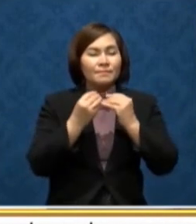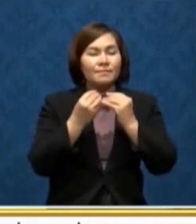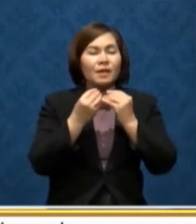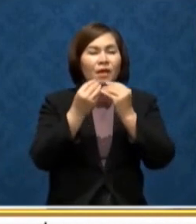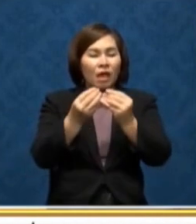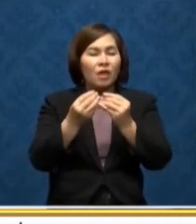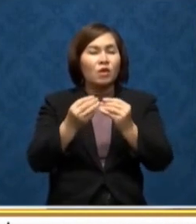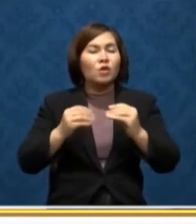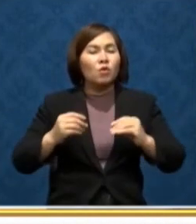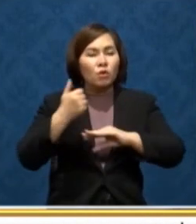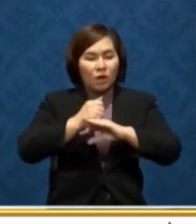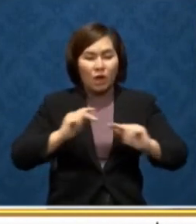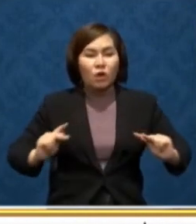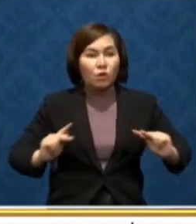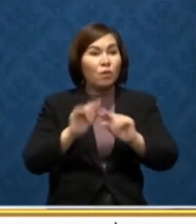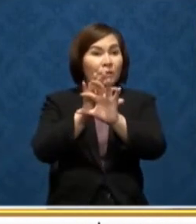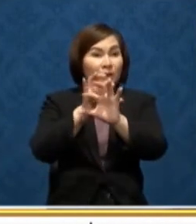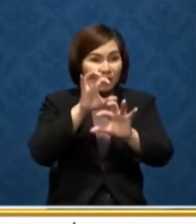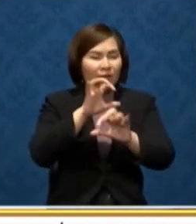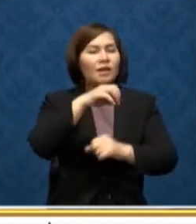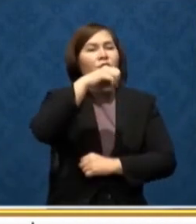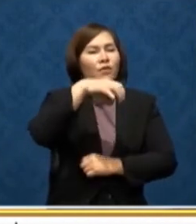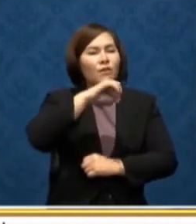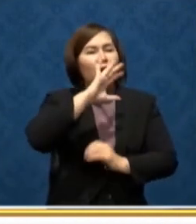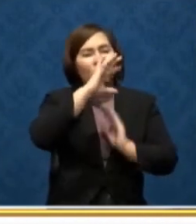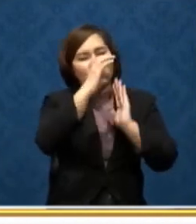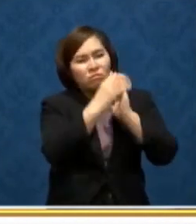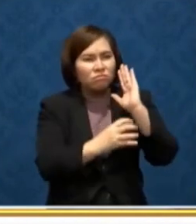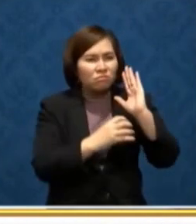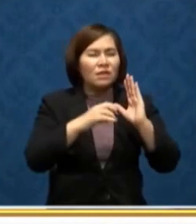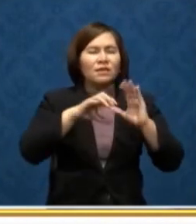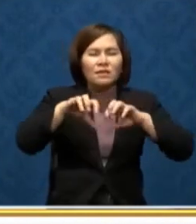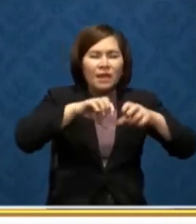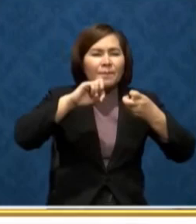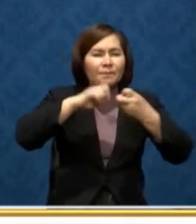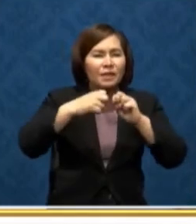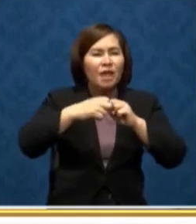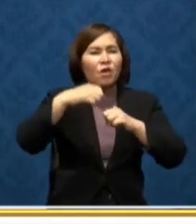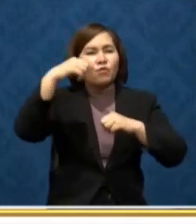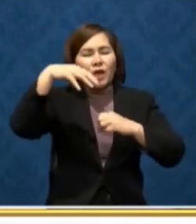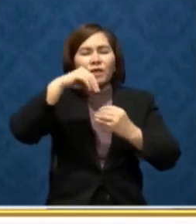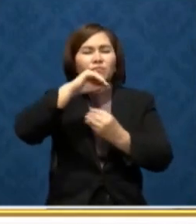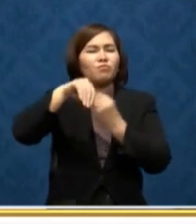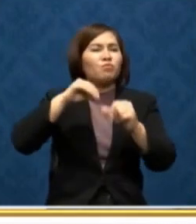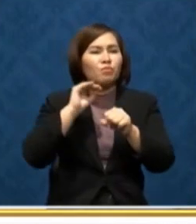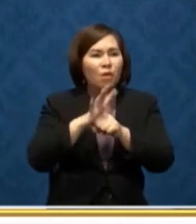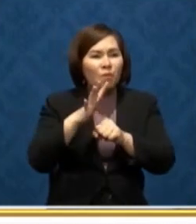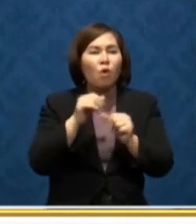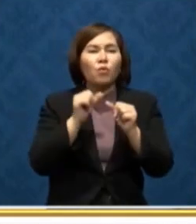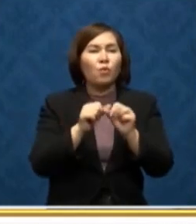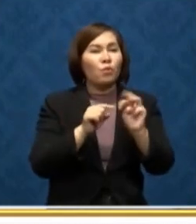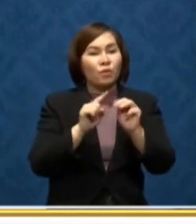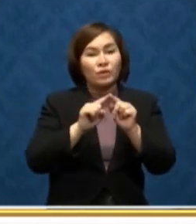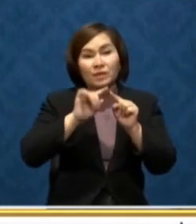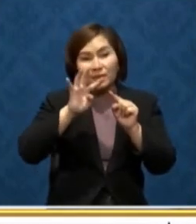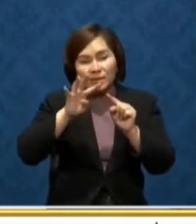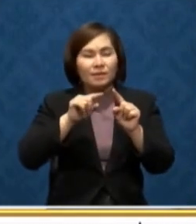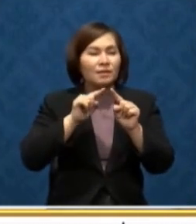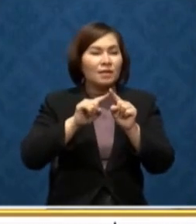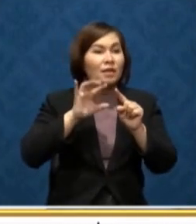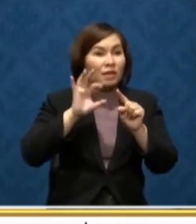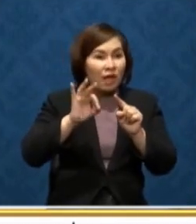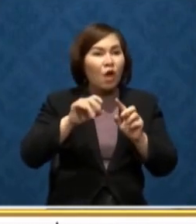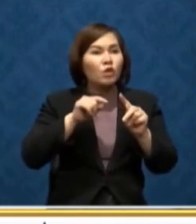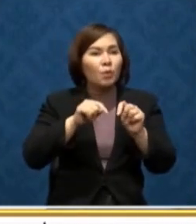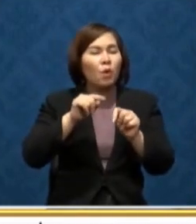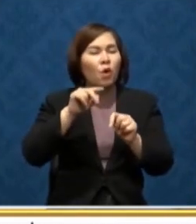ยและการไฟฟ้าส่นภูมิภาคเพื่อแ้ไขปัหาการขัดแครนไฟฟ้าในพื้นที่หมู่ 4 และหมู่ 9 ตำมนค